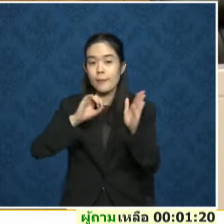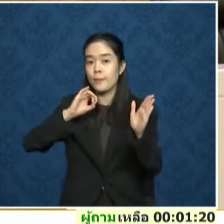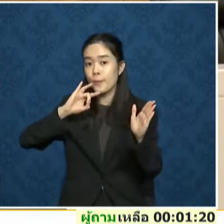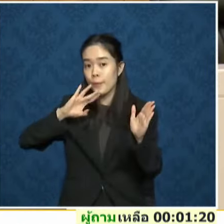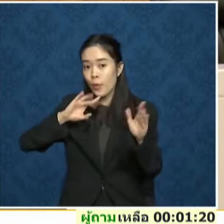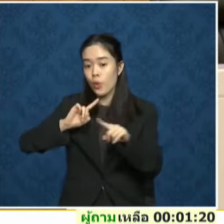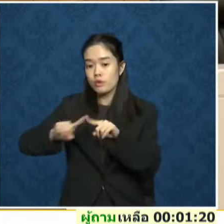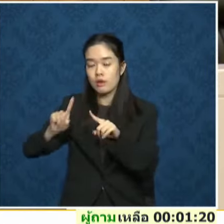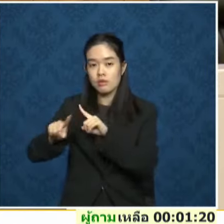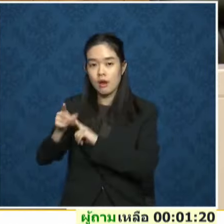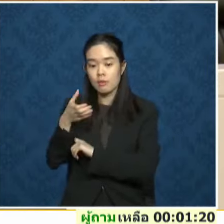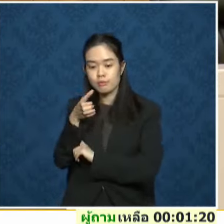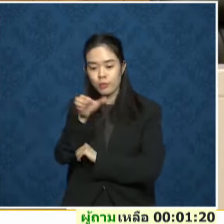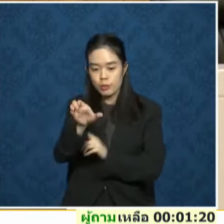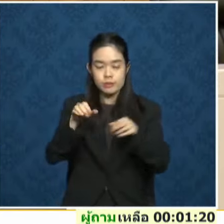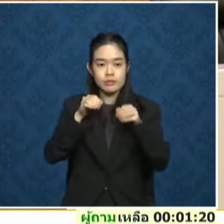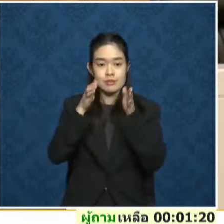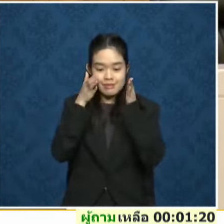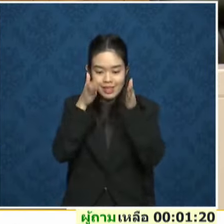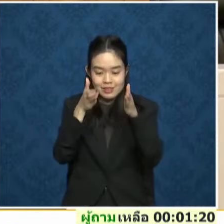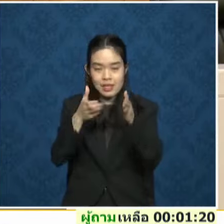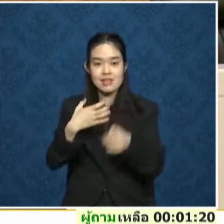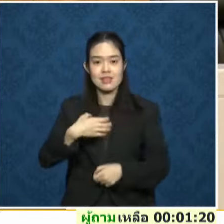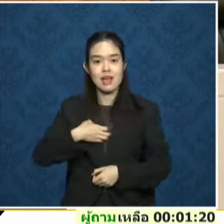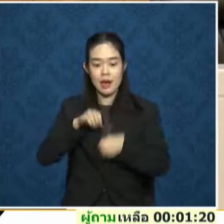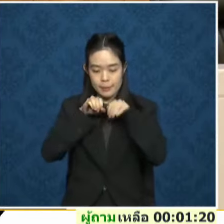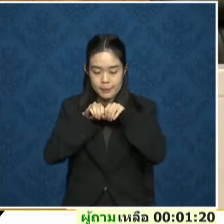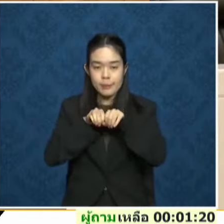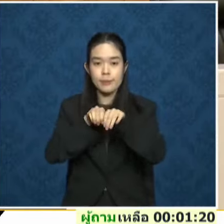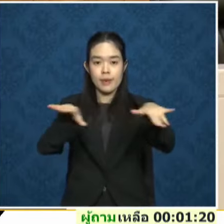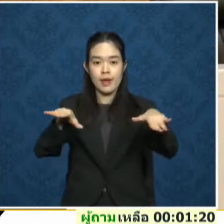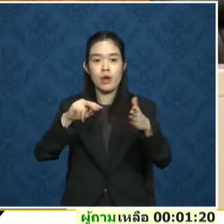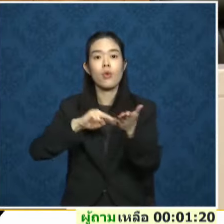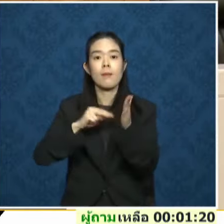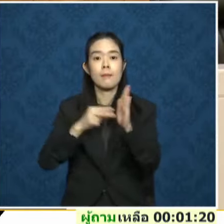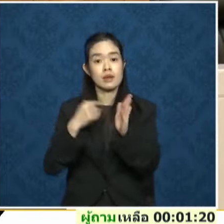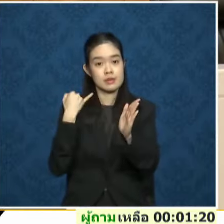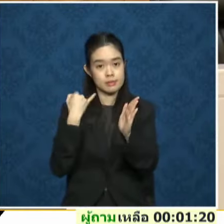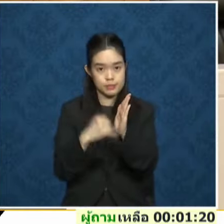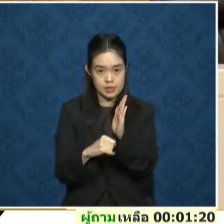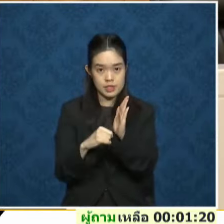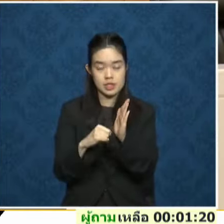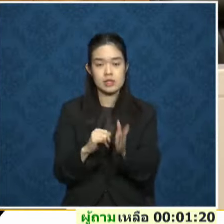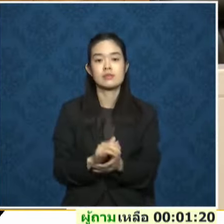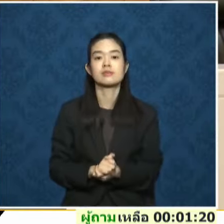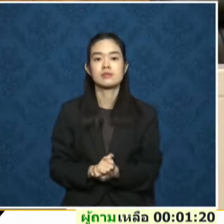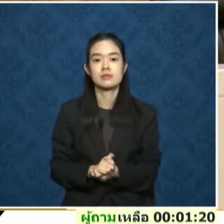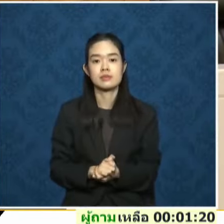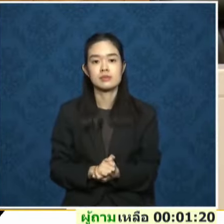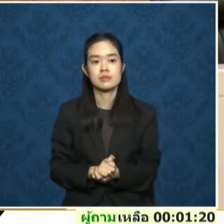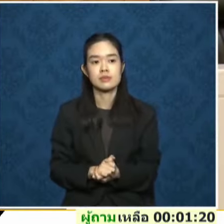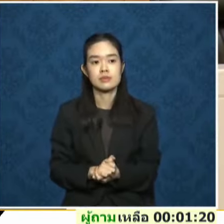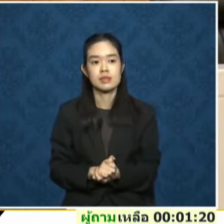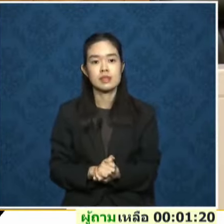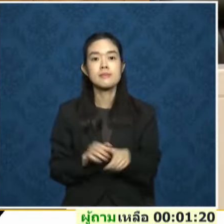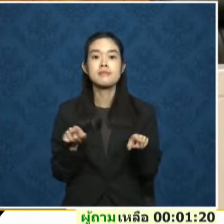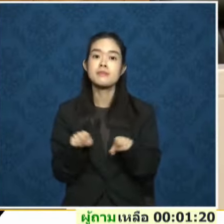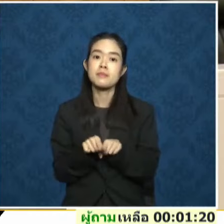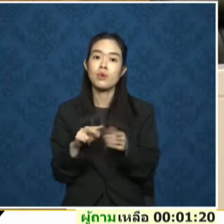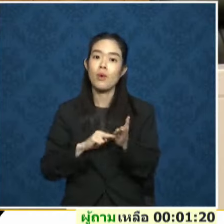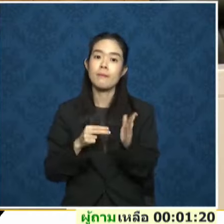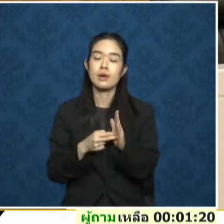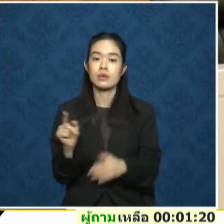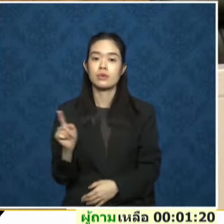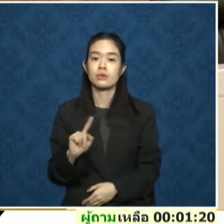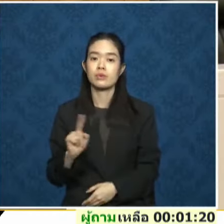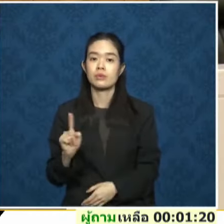ทุจริตในหน้าที่ราชการด้วยไม่ต้องก่อให้เกิดการกระทำครับหมายถึงว่าอย่าง